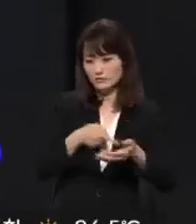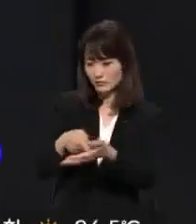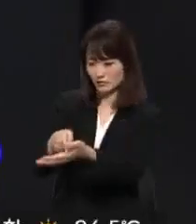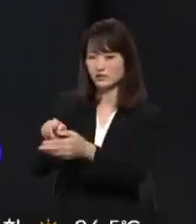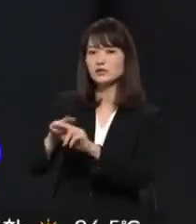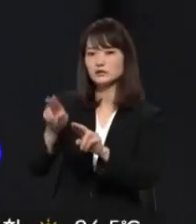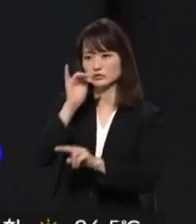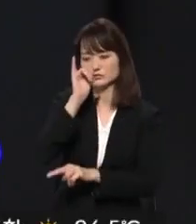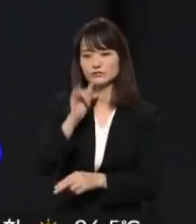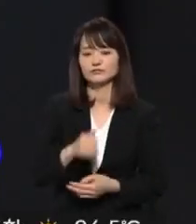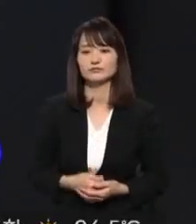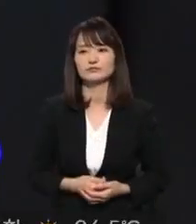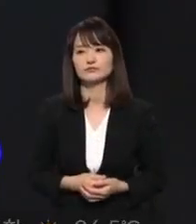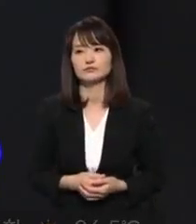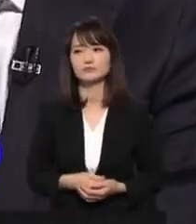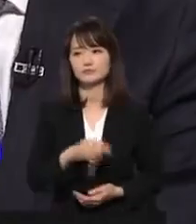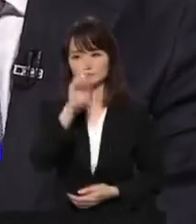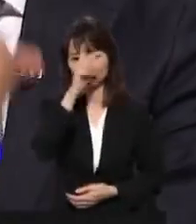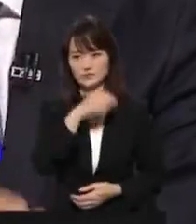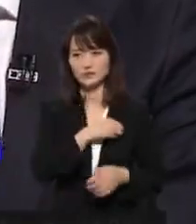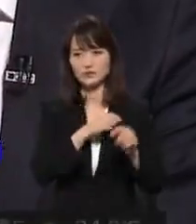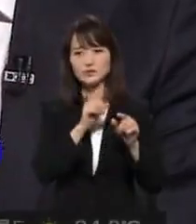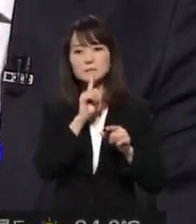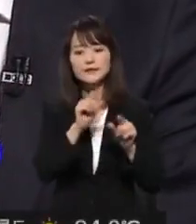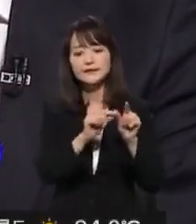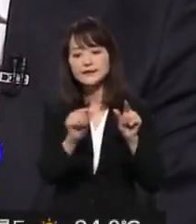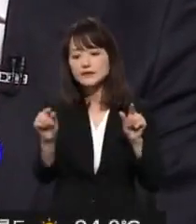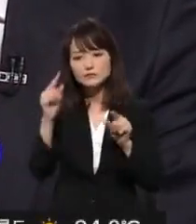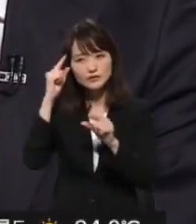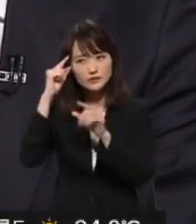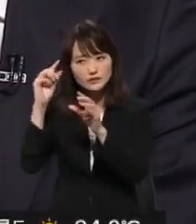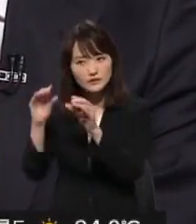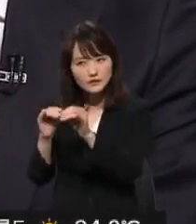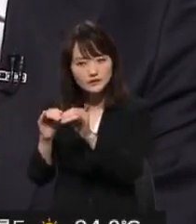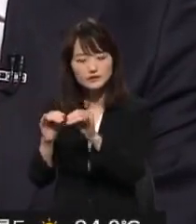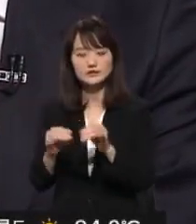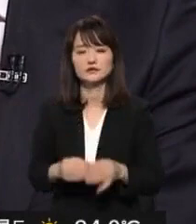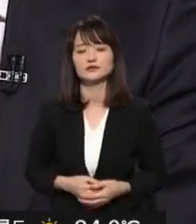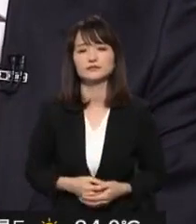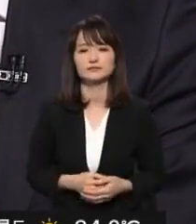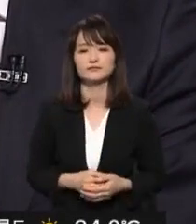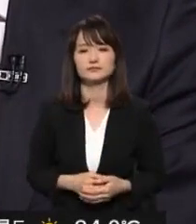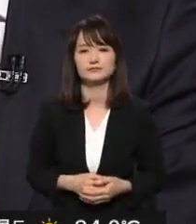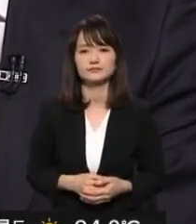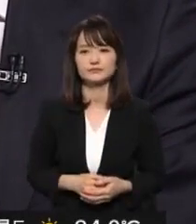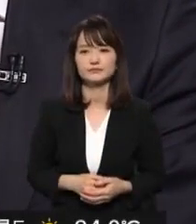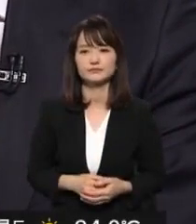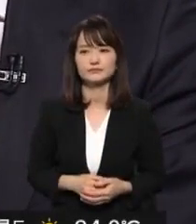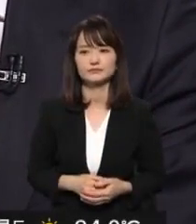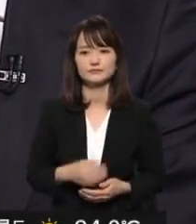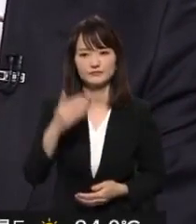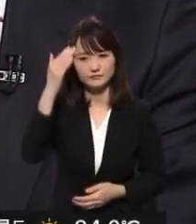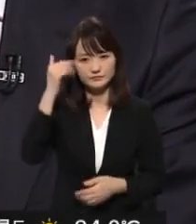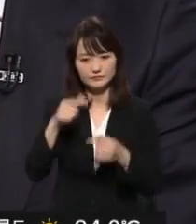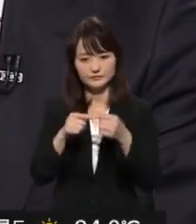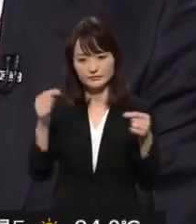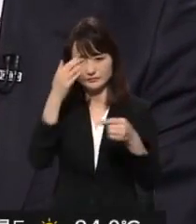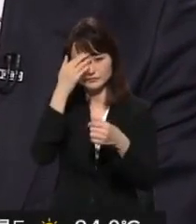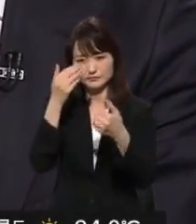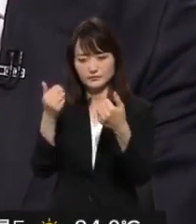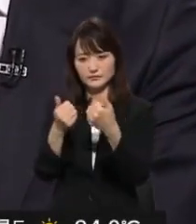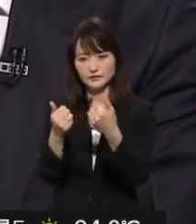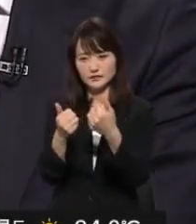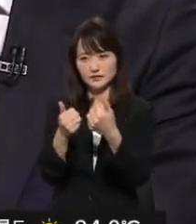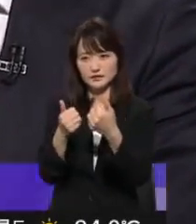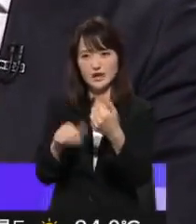우리 바구니 말씀하신 저도 일부분 이제 동의를 하는게 그 좀 의욕이 앞서서 좀 어 이제 한일 정상회담이라든지 이런